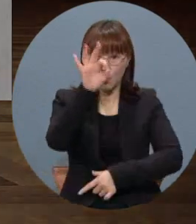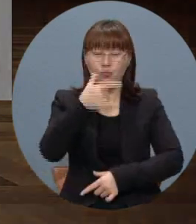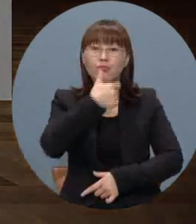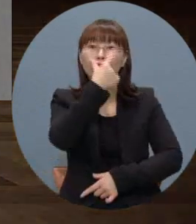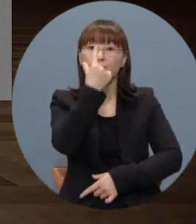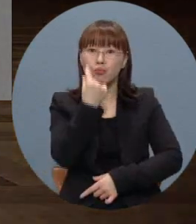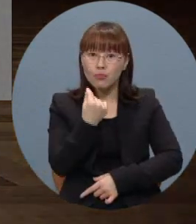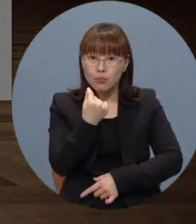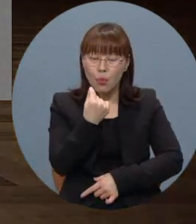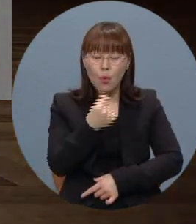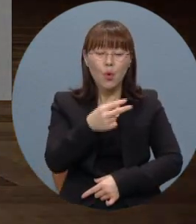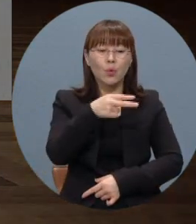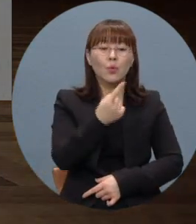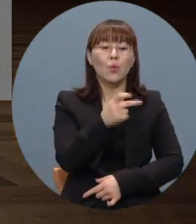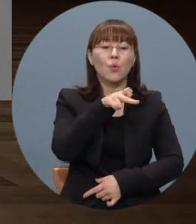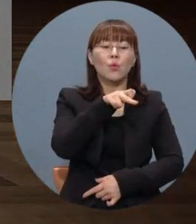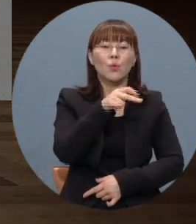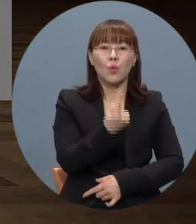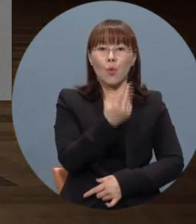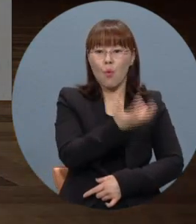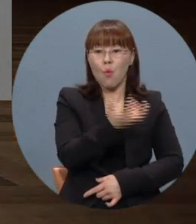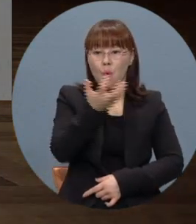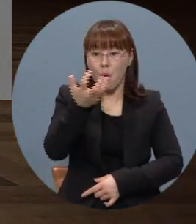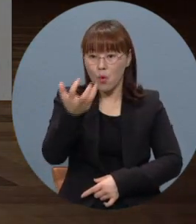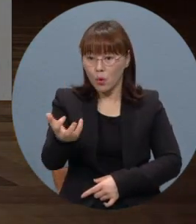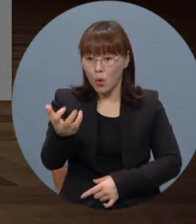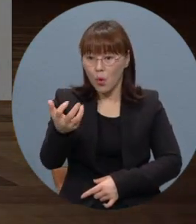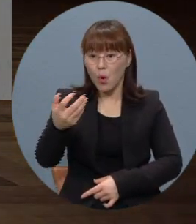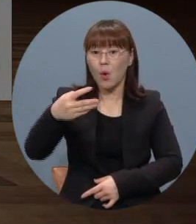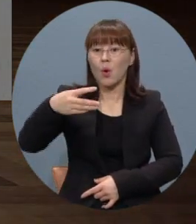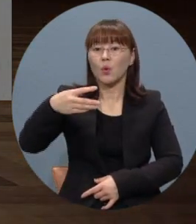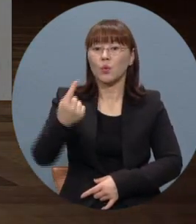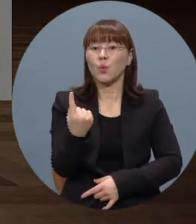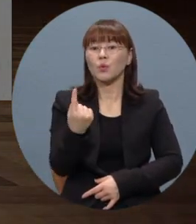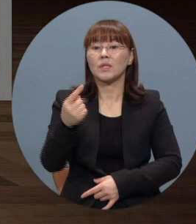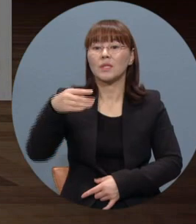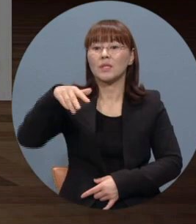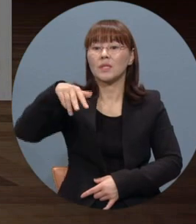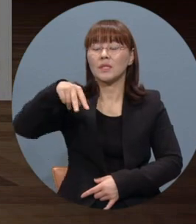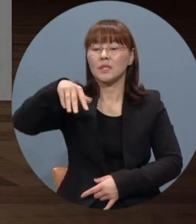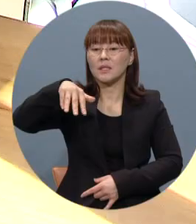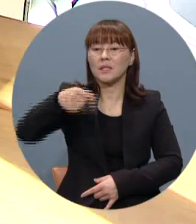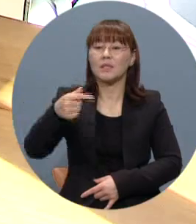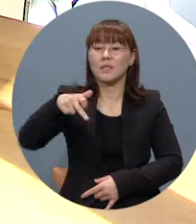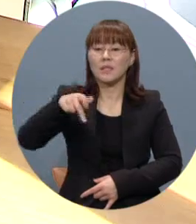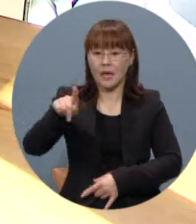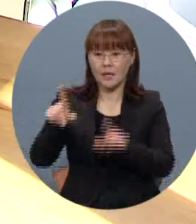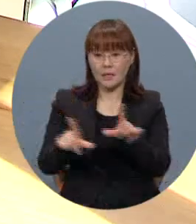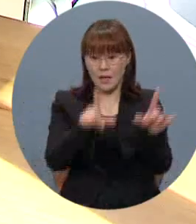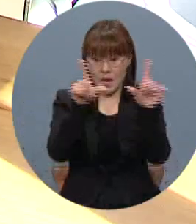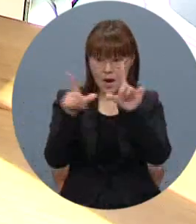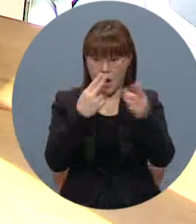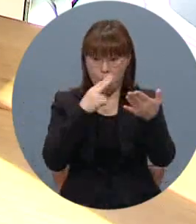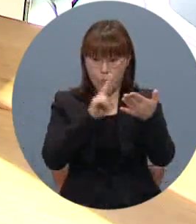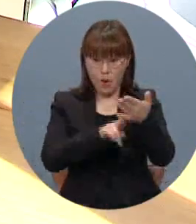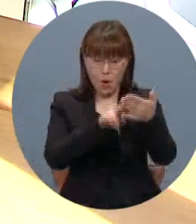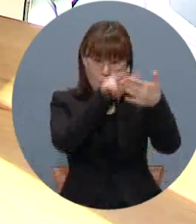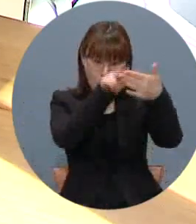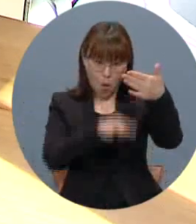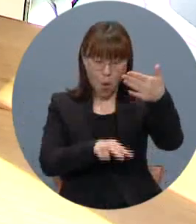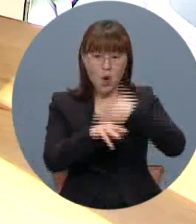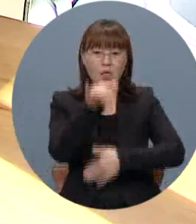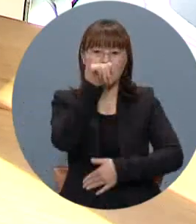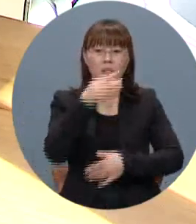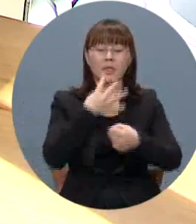시인이 도쿄 인근 토츠카로 옮겨 살았던 흔적도 편지로 확인됐습니다. 4년 동안 이상화